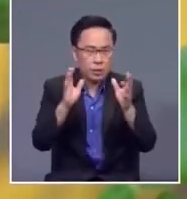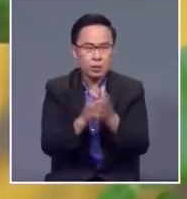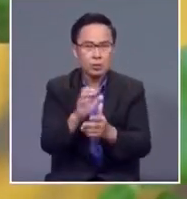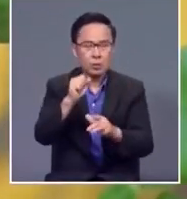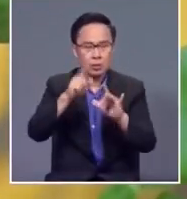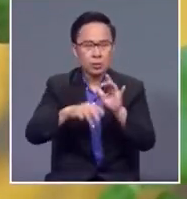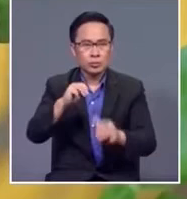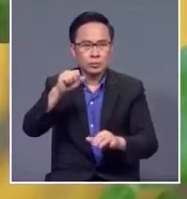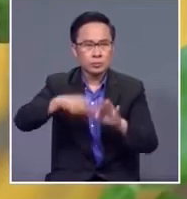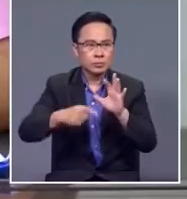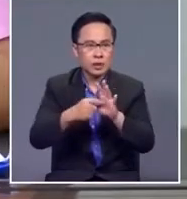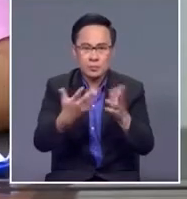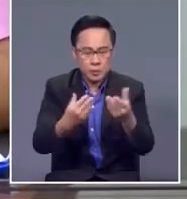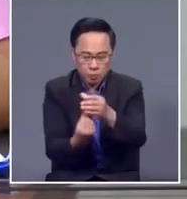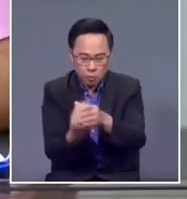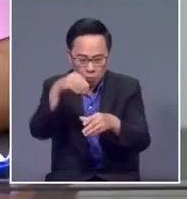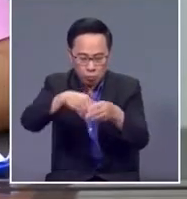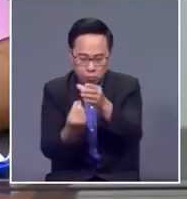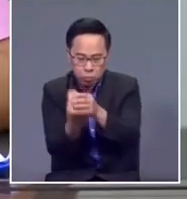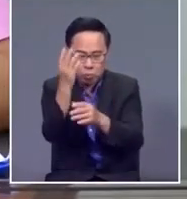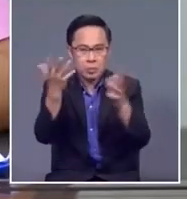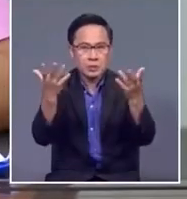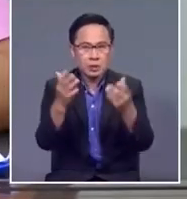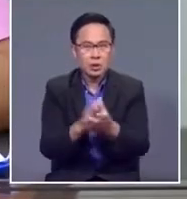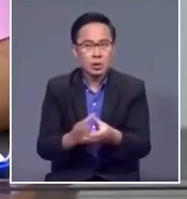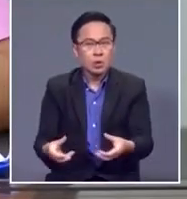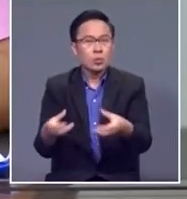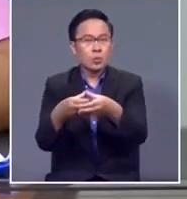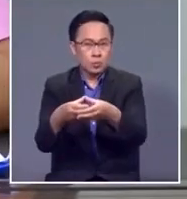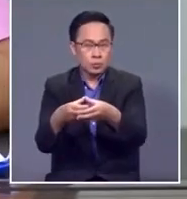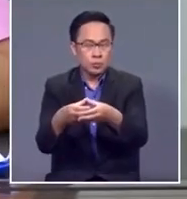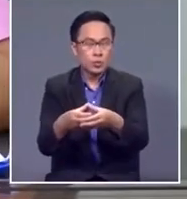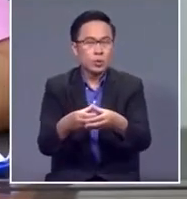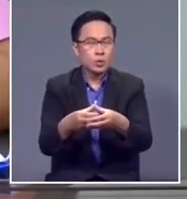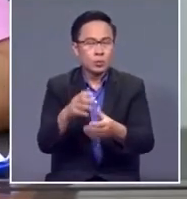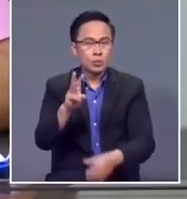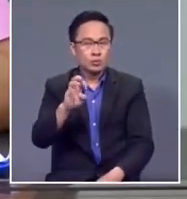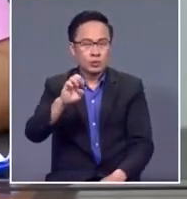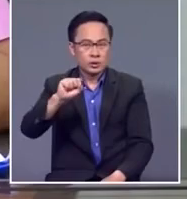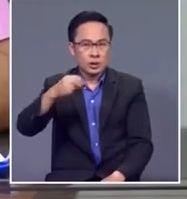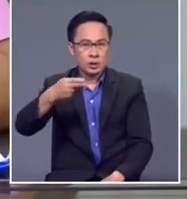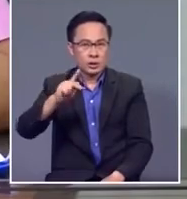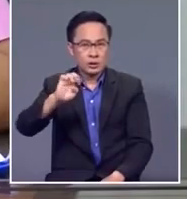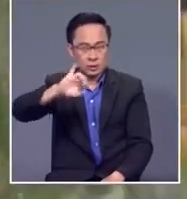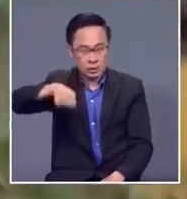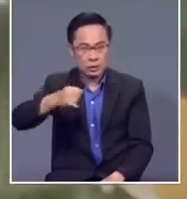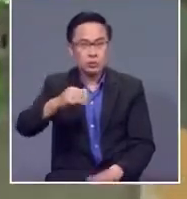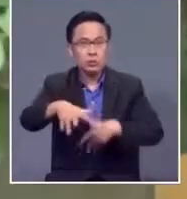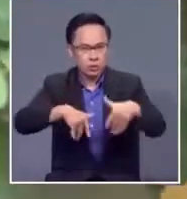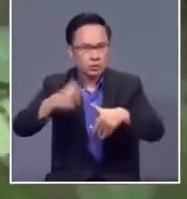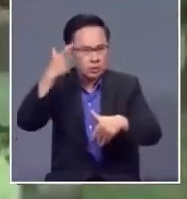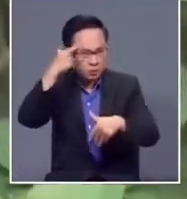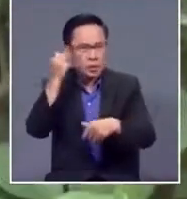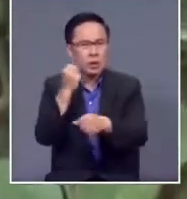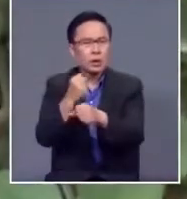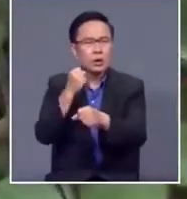ครับไม่ได้รับการรื้อฟื้นนะครับทางวิสาหกิจชุมชนในพื้นที่ก็เล็งเห็นว่าพืชตัวนี้น่าจะมีประโยชน์